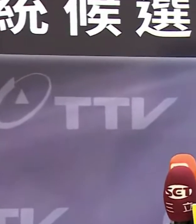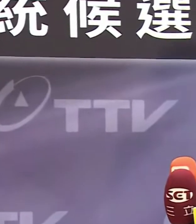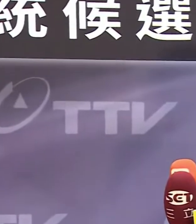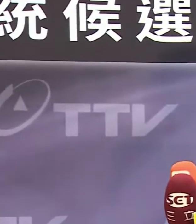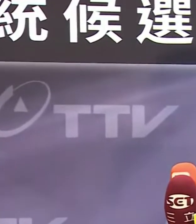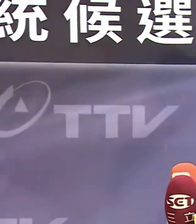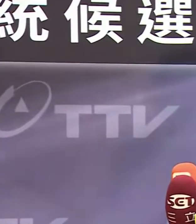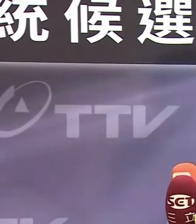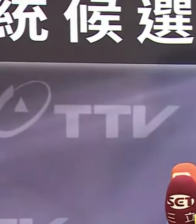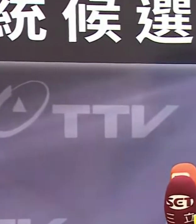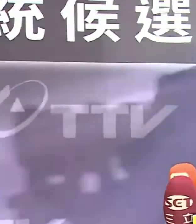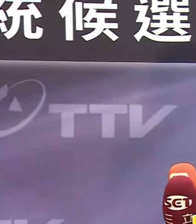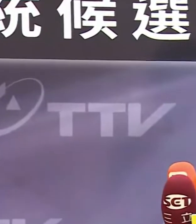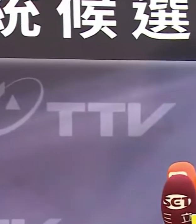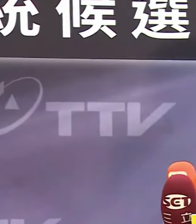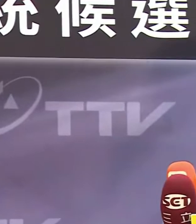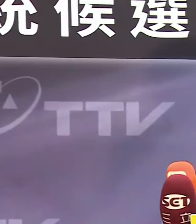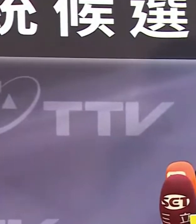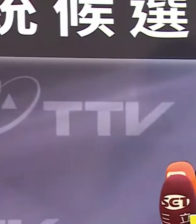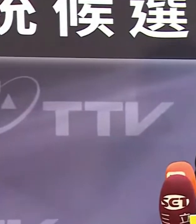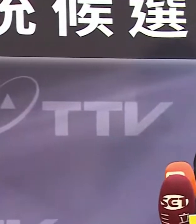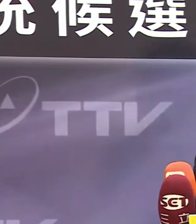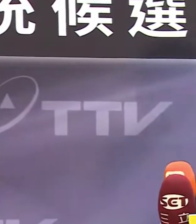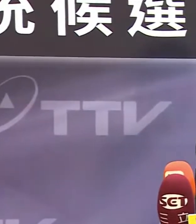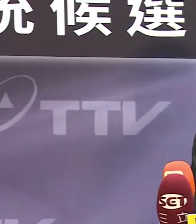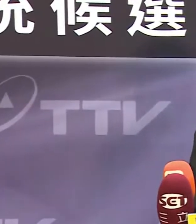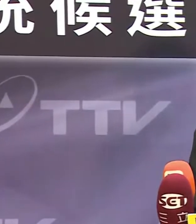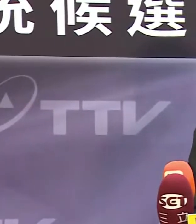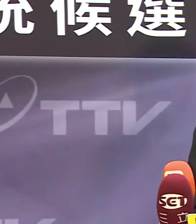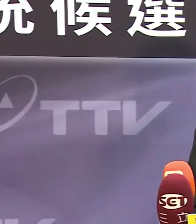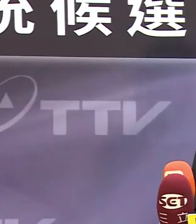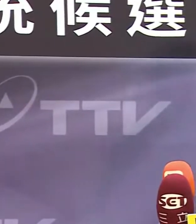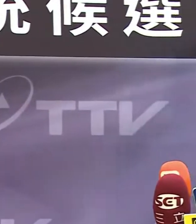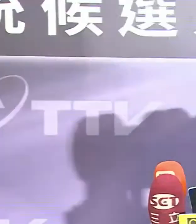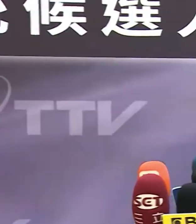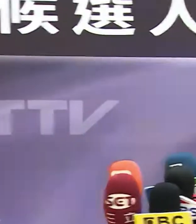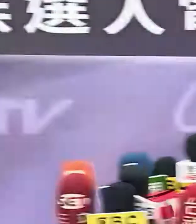关于后天的辩论会，您的准备怎么样？因为你们政见会比较多是谈论政见的部分，那辩论会会不会转变战略？ 反正你到时候就知道了。